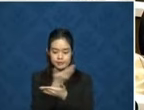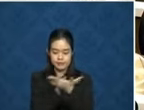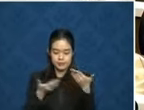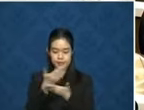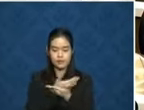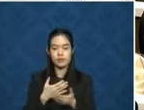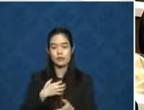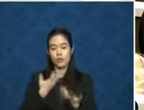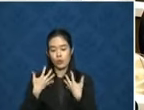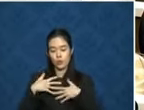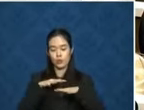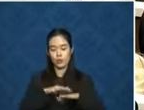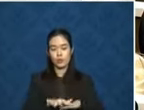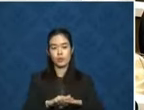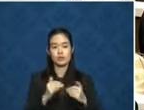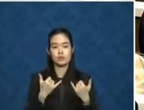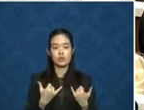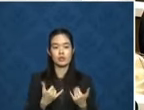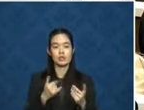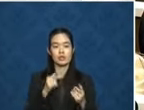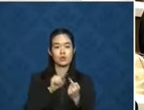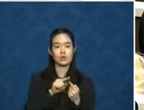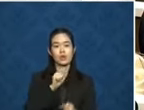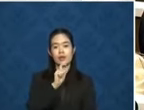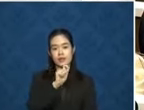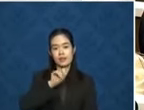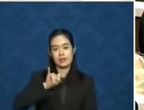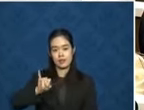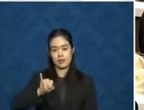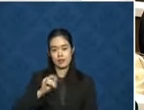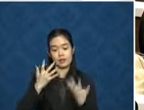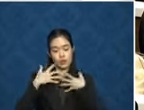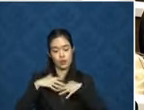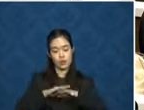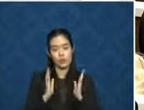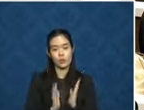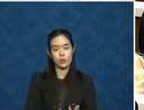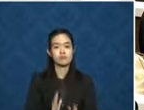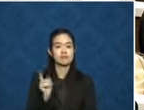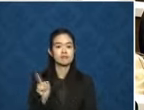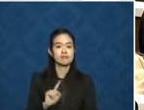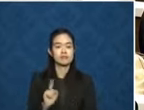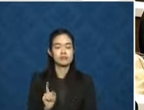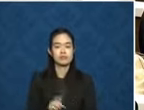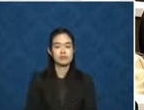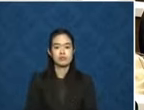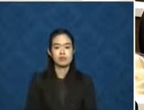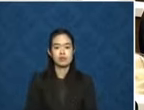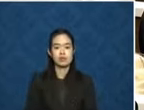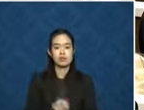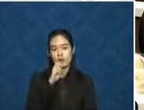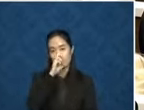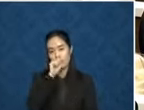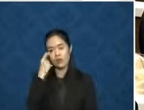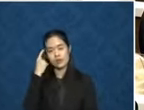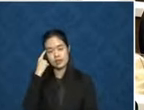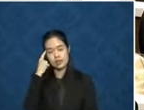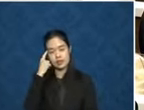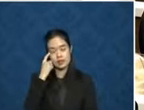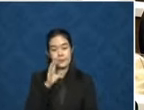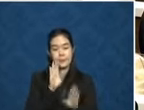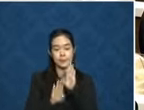การอยู่ร่วมกันของสังคมในยุคปัญญาประดิษฐ์โดยเมื่อเปรียบเทียบจำนวนผู้เล่นในตลาดปัญญาประดิษฐ์นะครับระหว่างไท